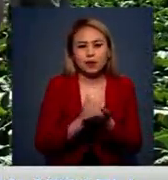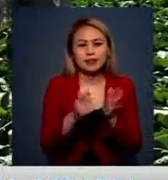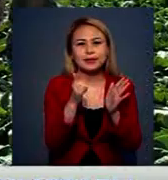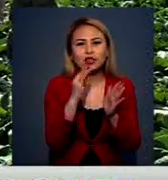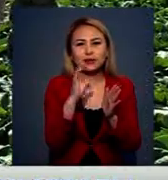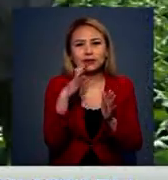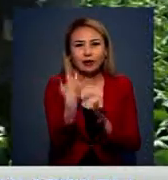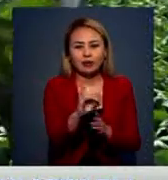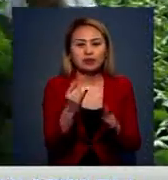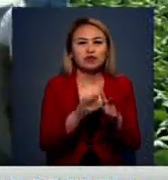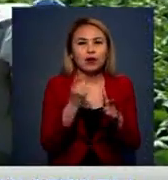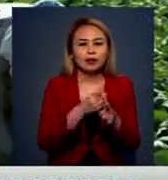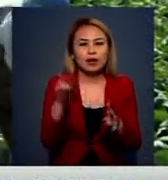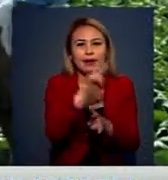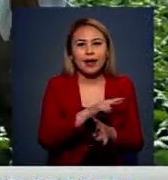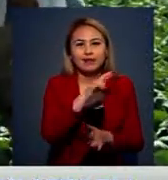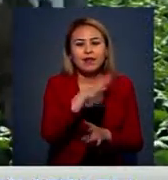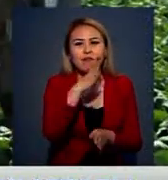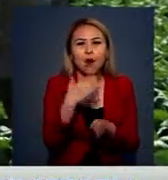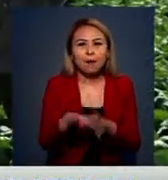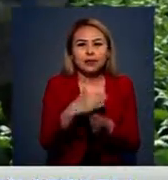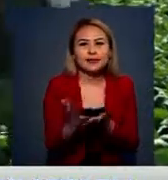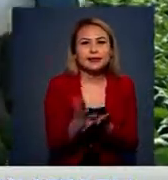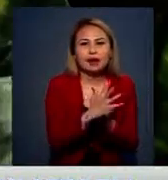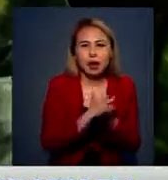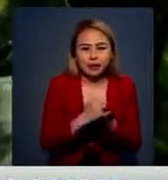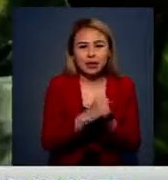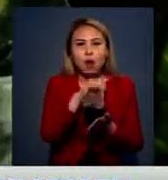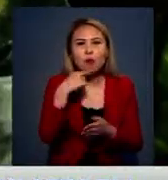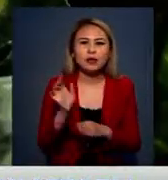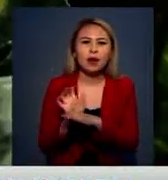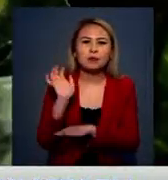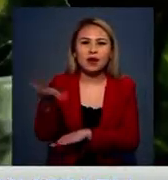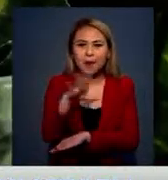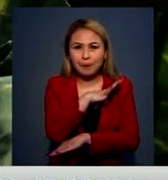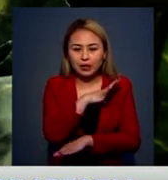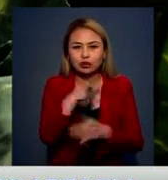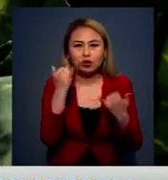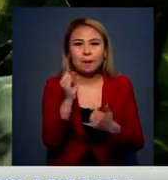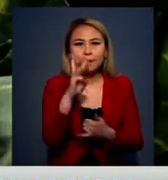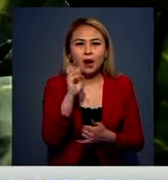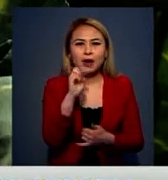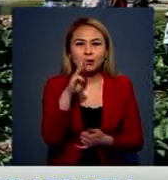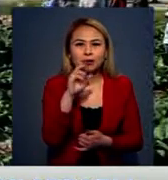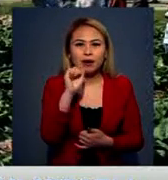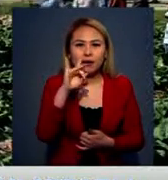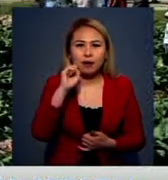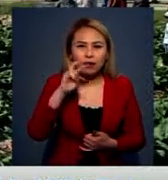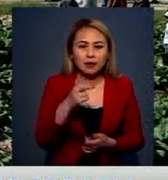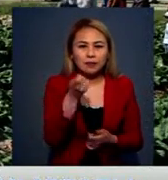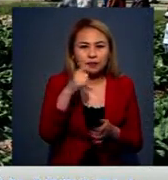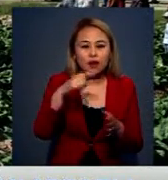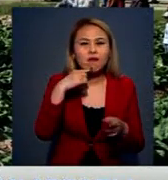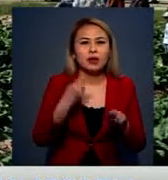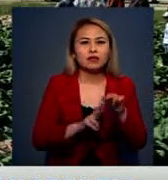мен мақтааралдық диқандар қаңтар айында еккен 40 қабатты теріп алып, Ресейге экспортқа жөнелтті. Ал мақтааралдық шаруалар тамшылатып суғарудың